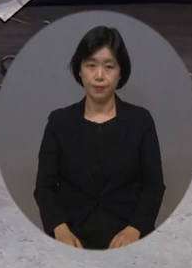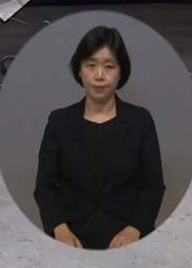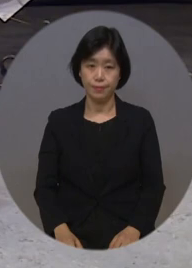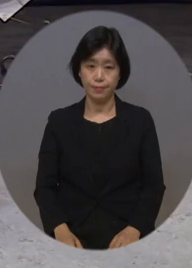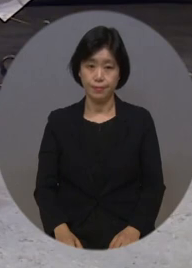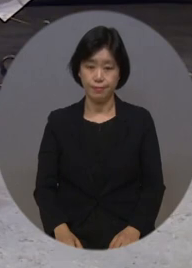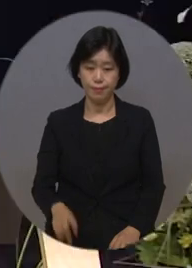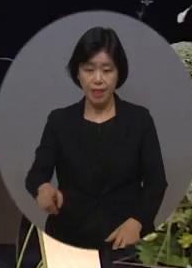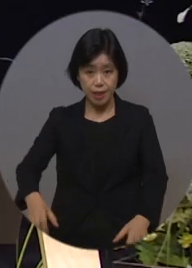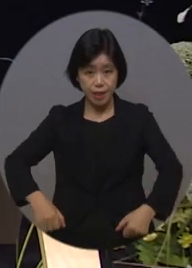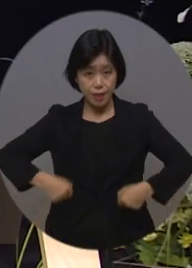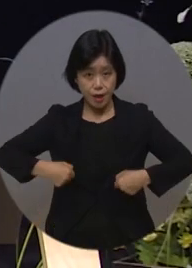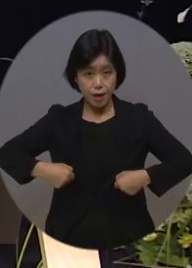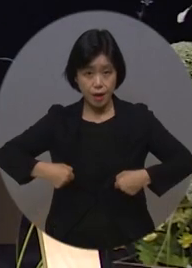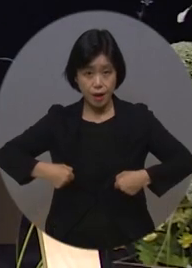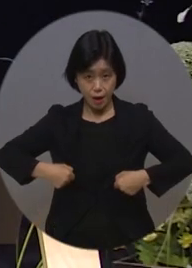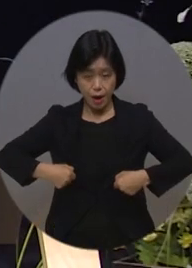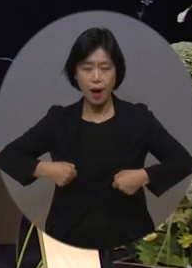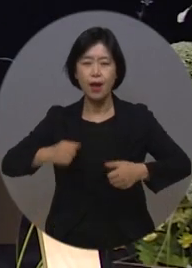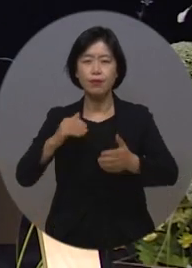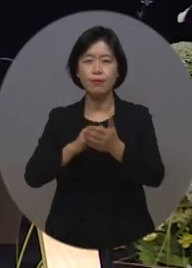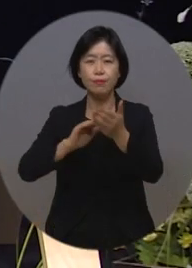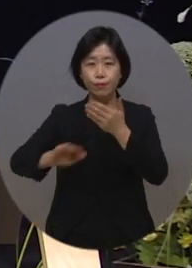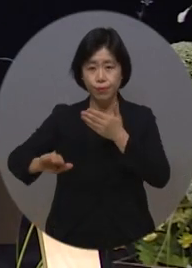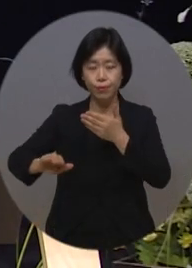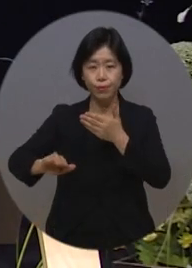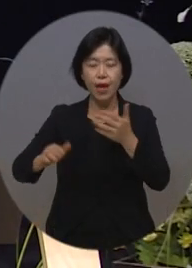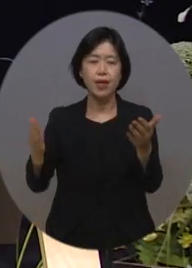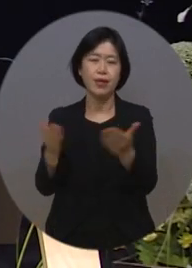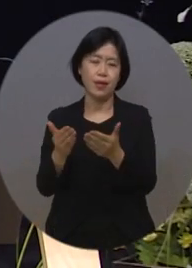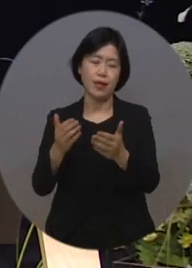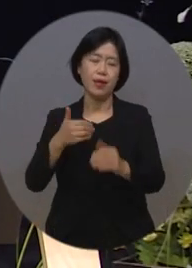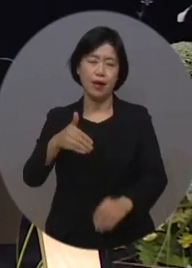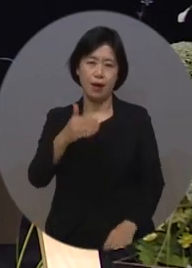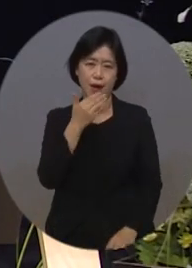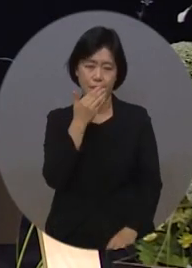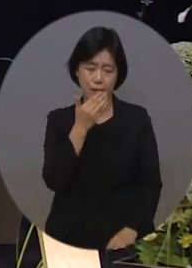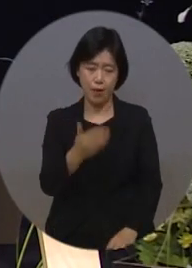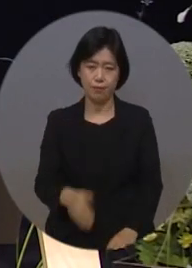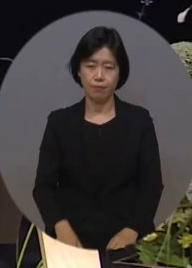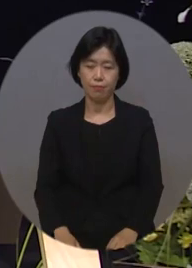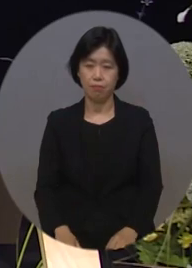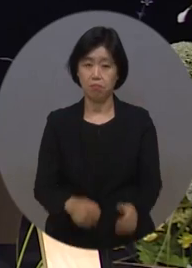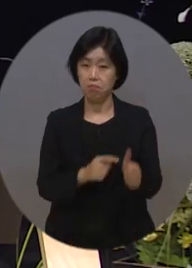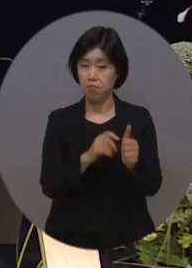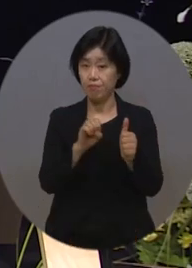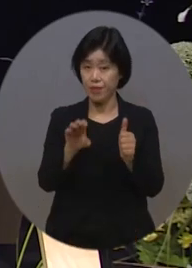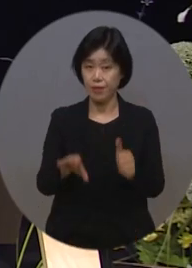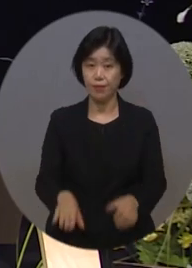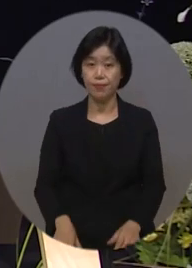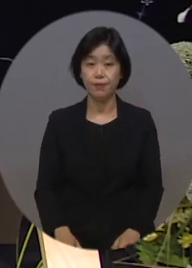스타킹을 착용해야만 출근할 수 있다, 일할 수 있다 말합니다.